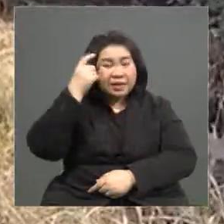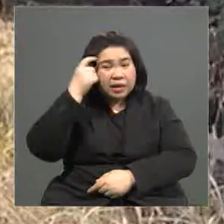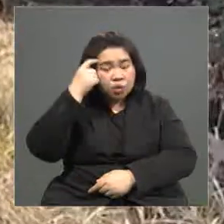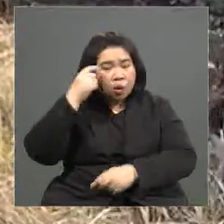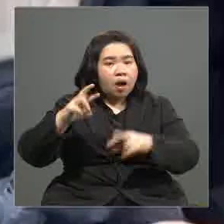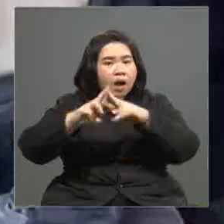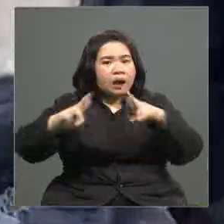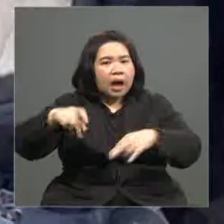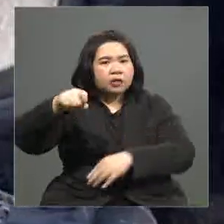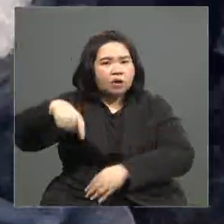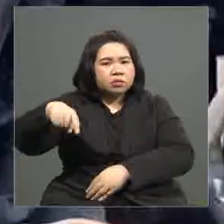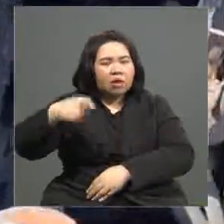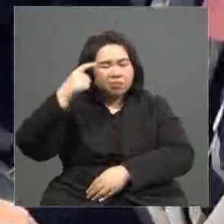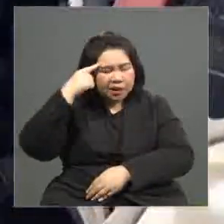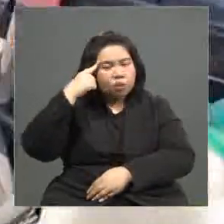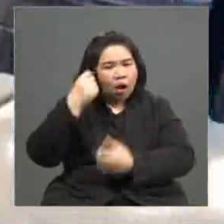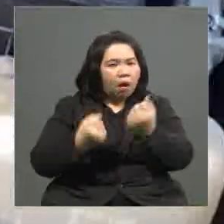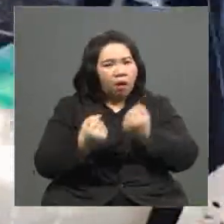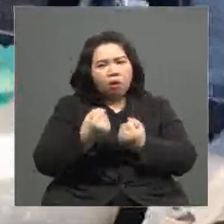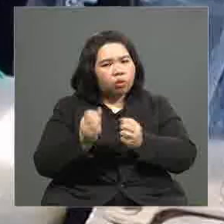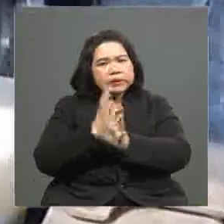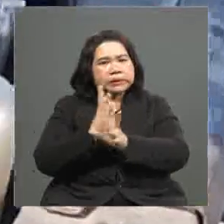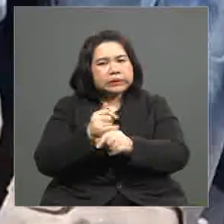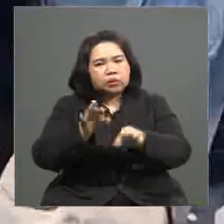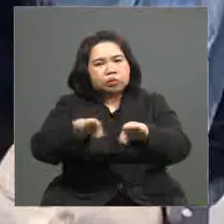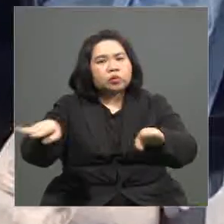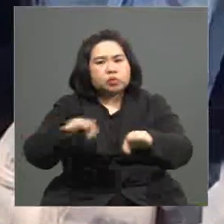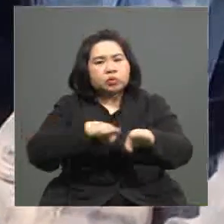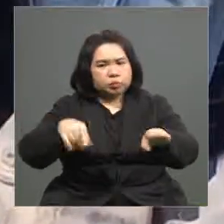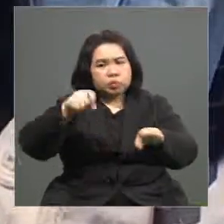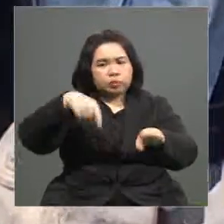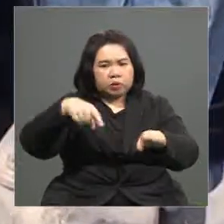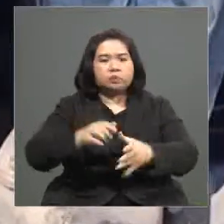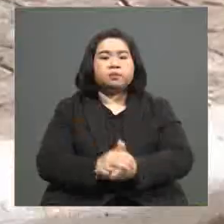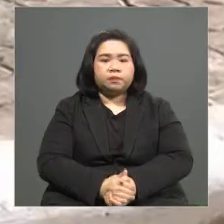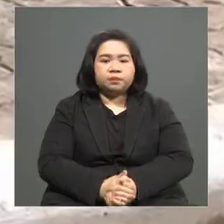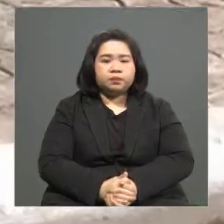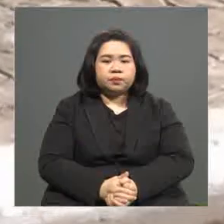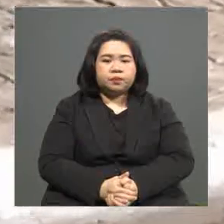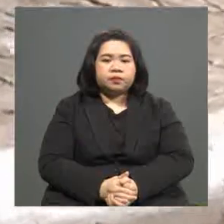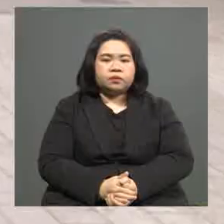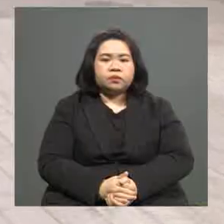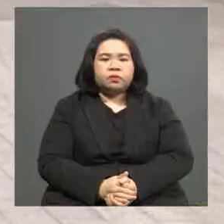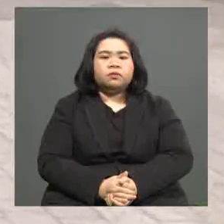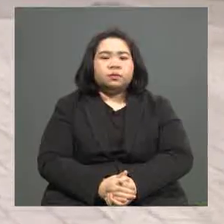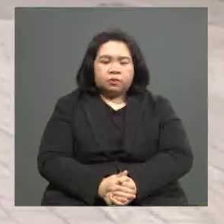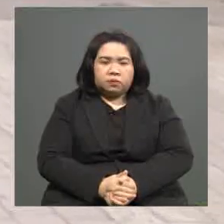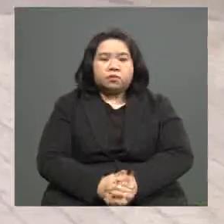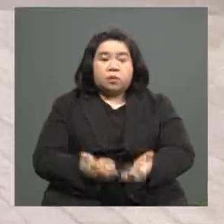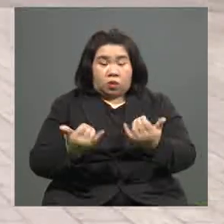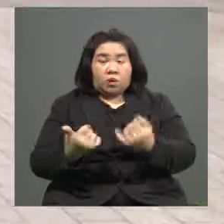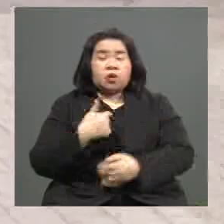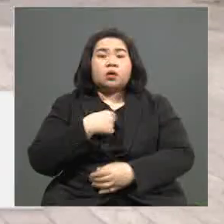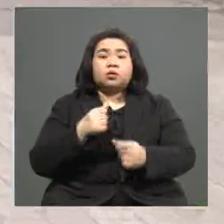ใหม่จะมีรถเสียจากน้ำท่วมรอคิวซ่อมเป็นจำนวนมาก ค่ะคุณผู้ชมคะและตอนนี้นะคะดิฉันก็